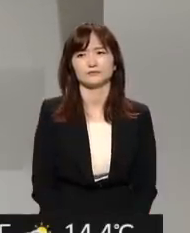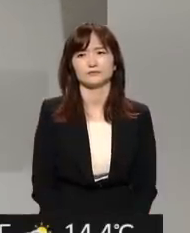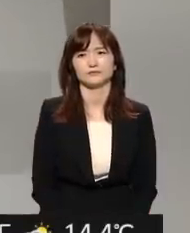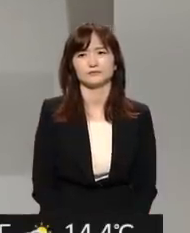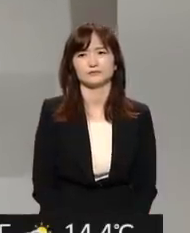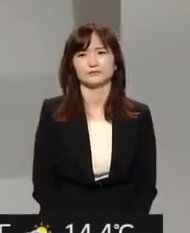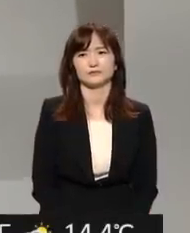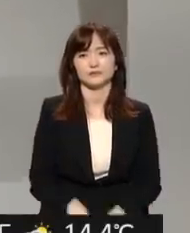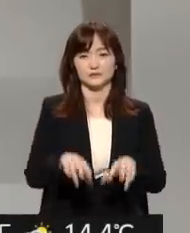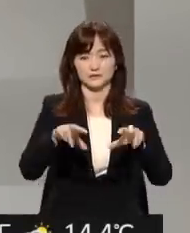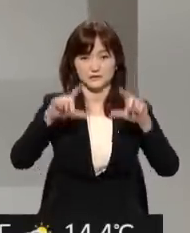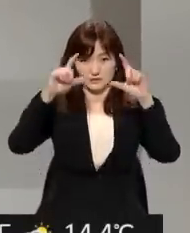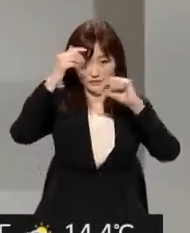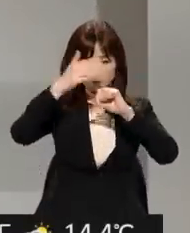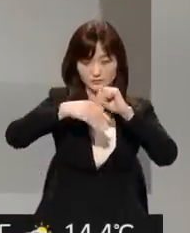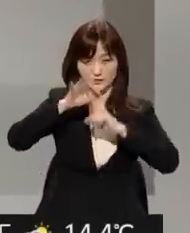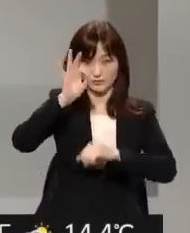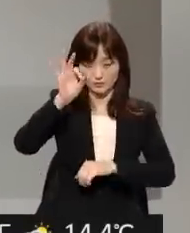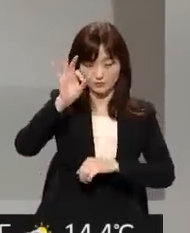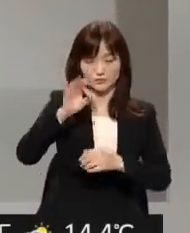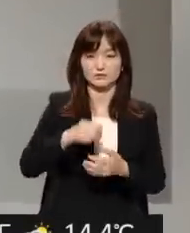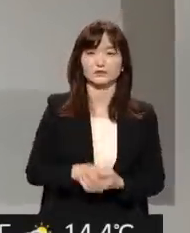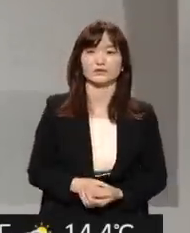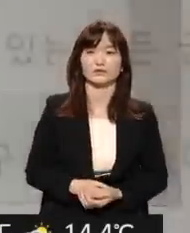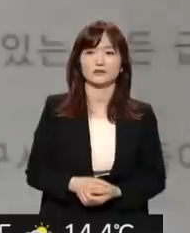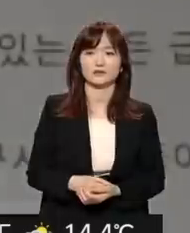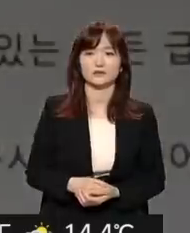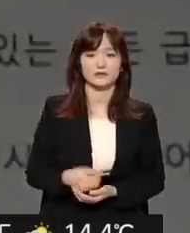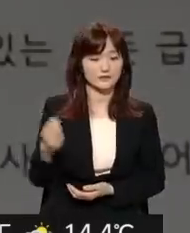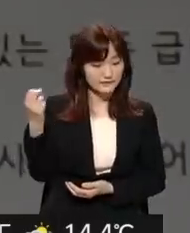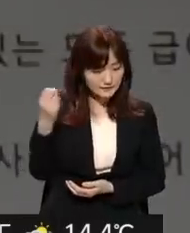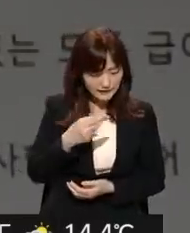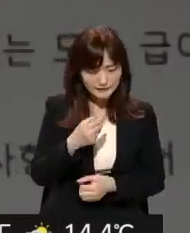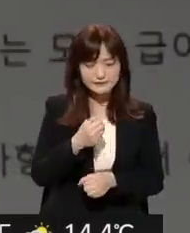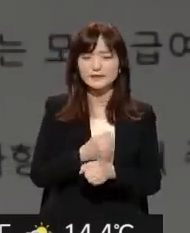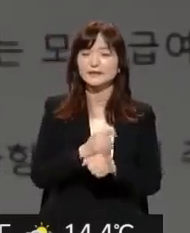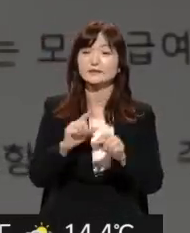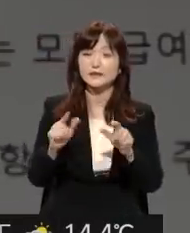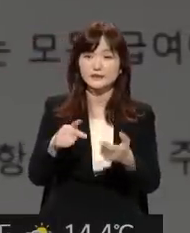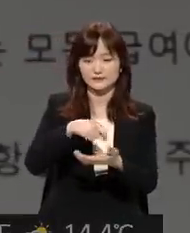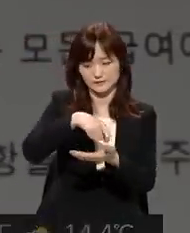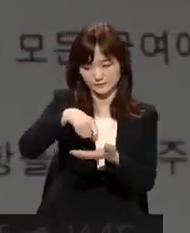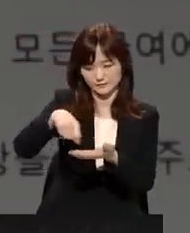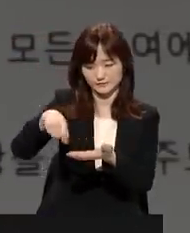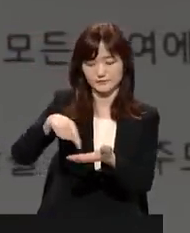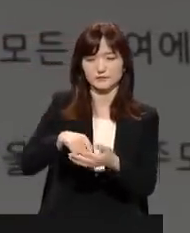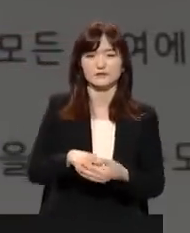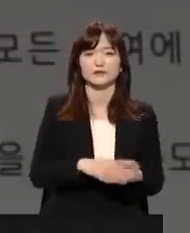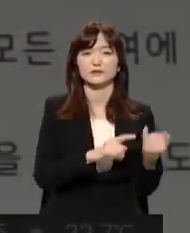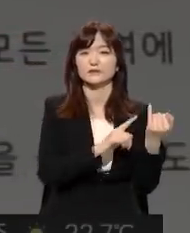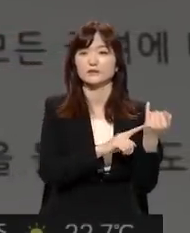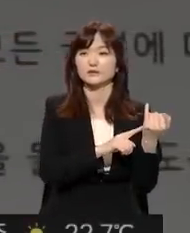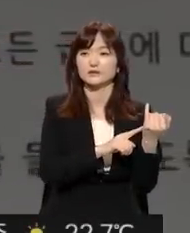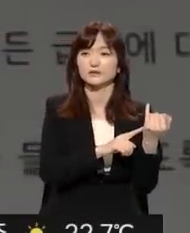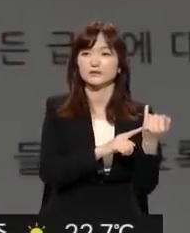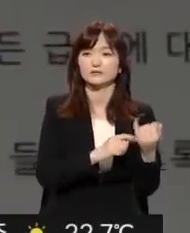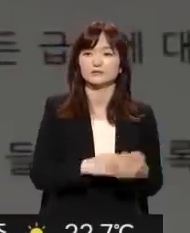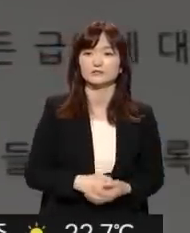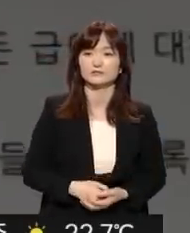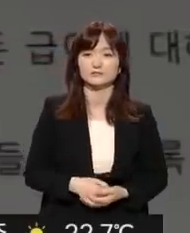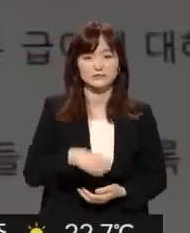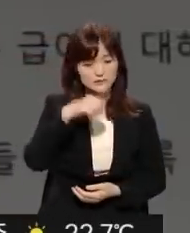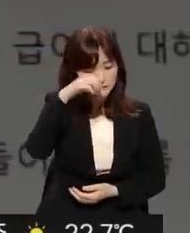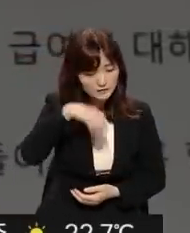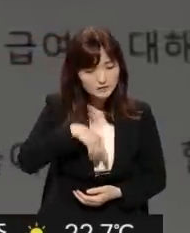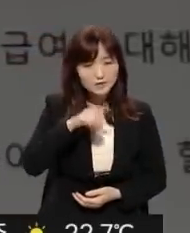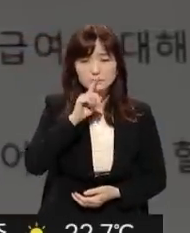각서. 지금 보시는 저 각서가 진짜 그 남편이 쓴 각서라는 거예요. 저희 제보자분이 이게 그냥 하는